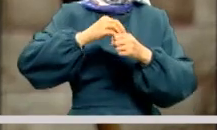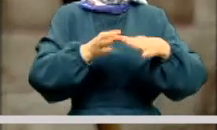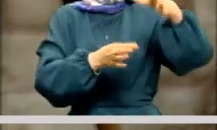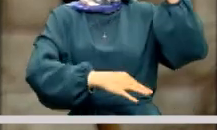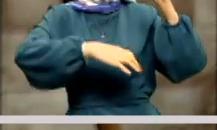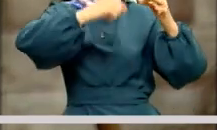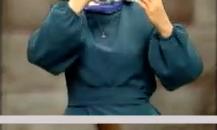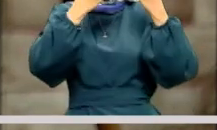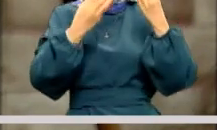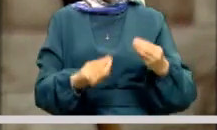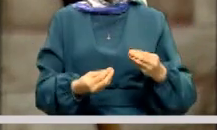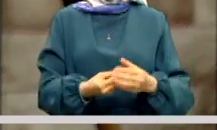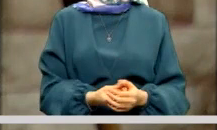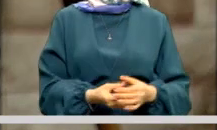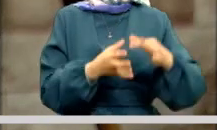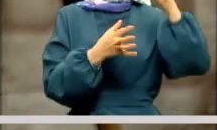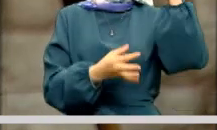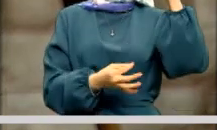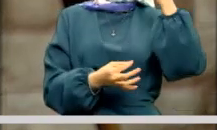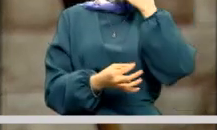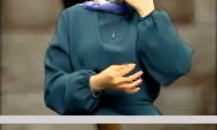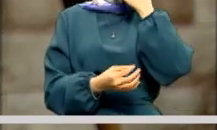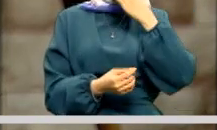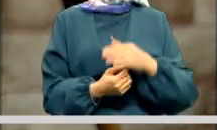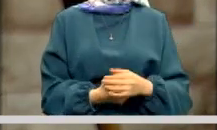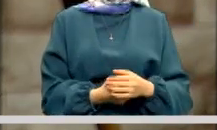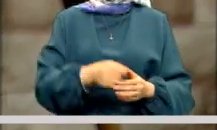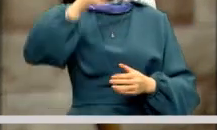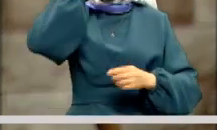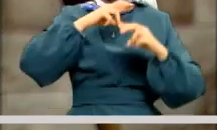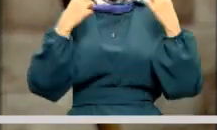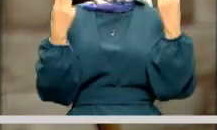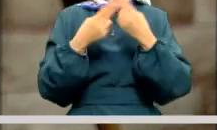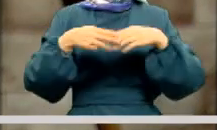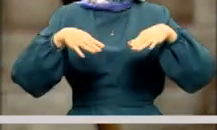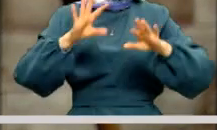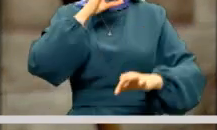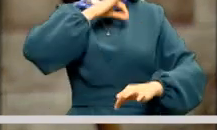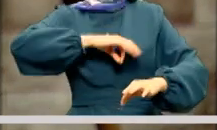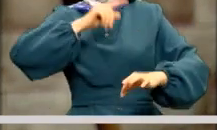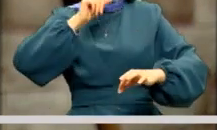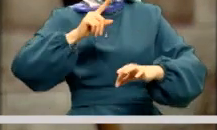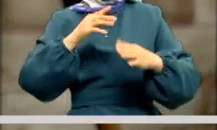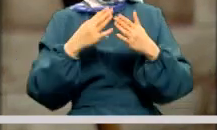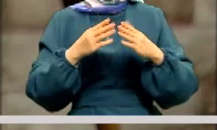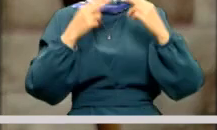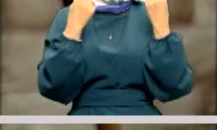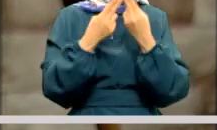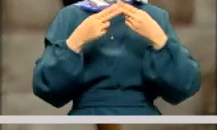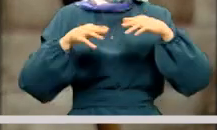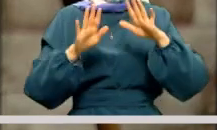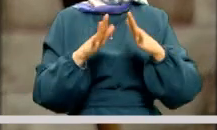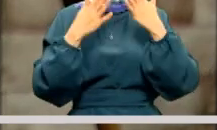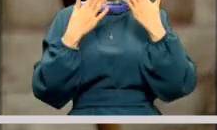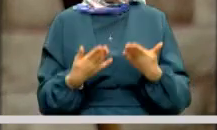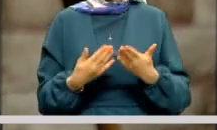bir yerde insanın sadece Dünyayı değil faydacı ve menfaatçi bir dünya üzerinden değil Evet